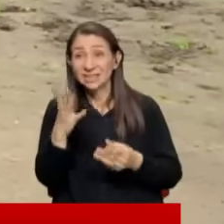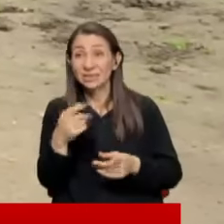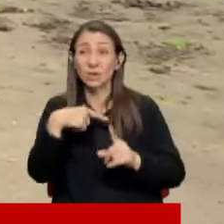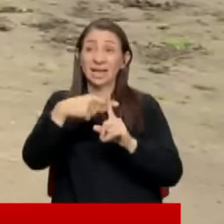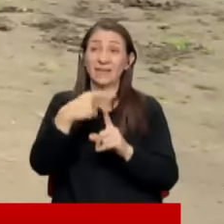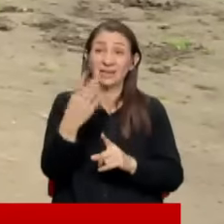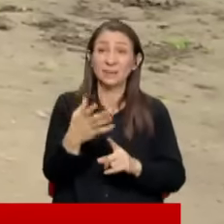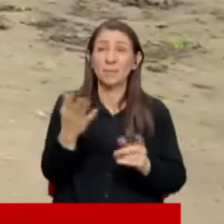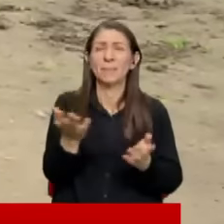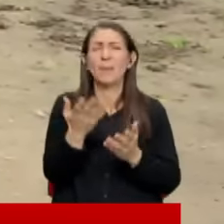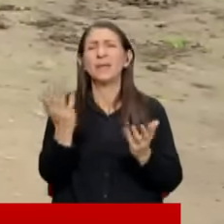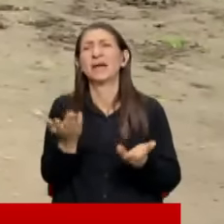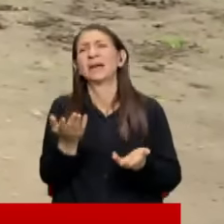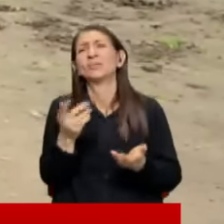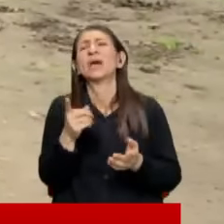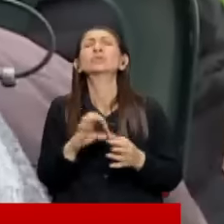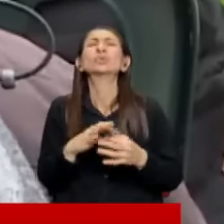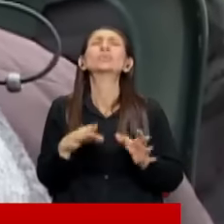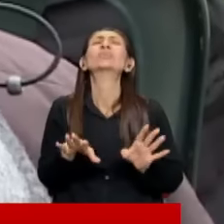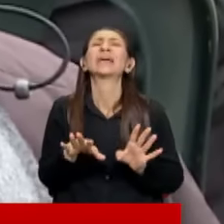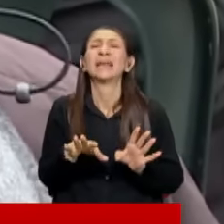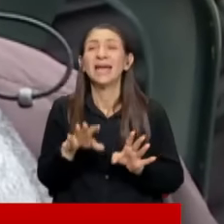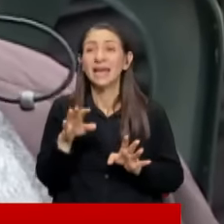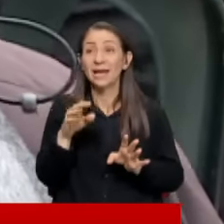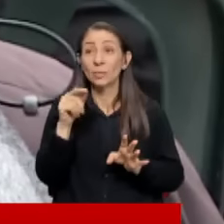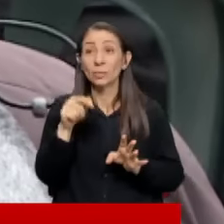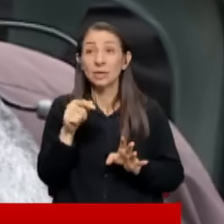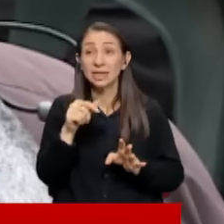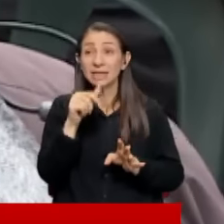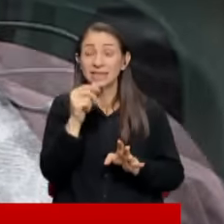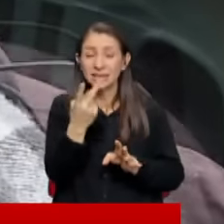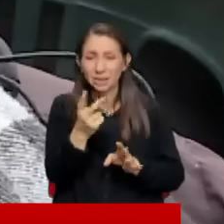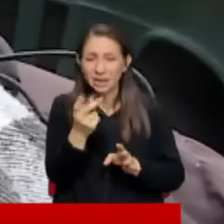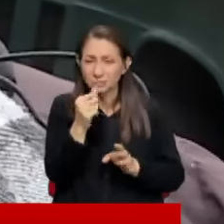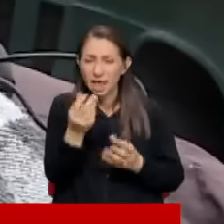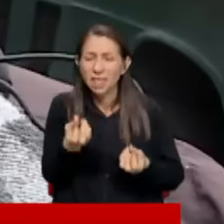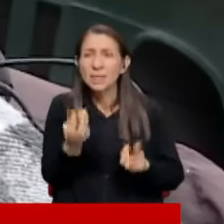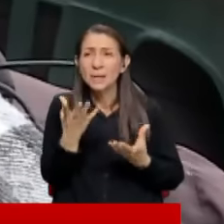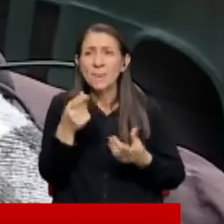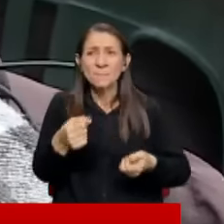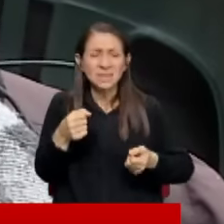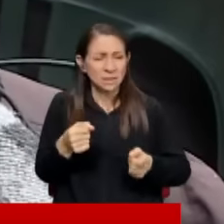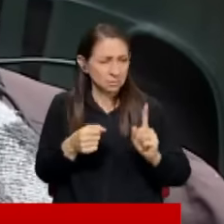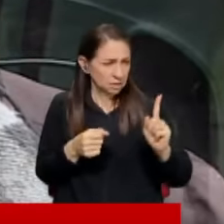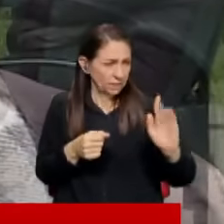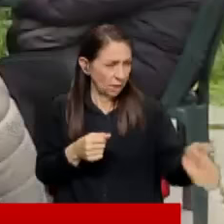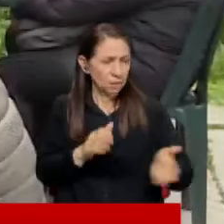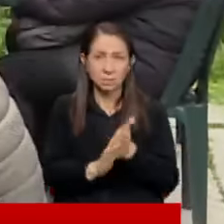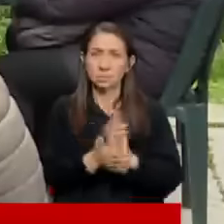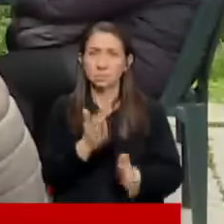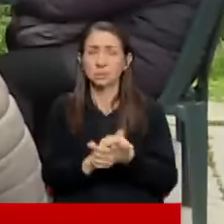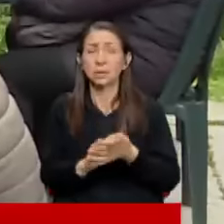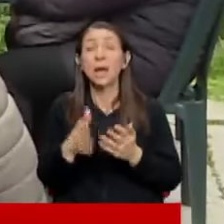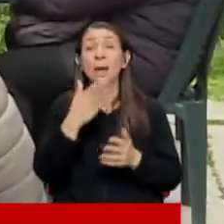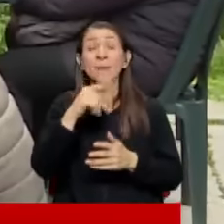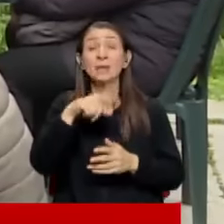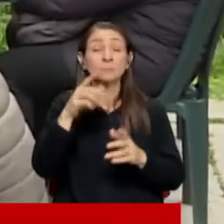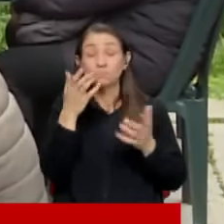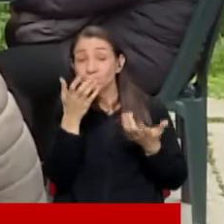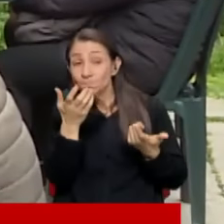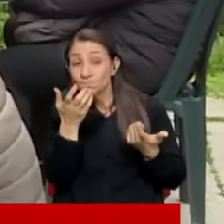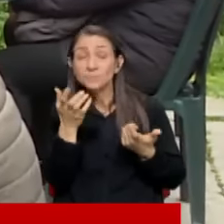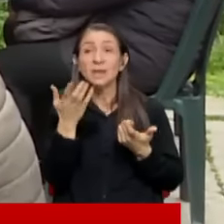ilave verdik, bilmem ne, bunlar çözüm değil. 2000 TL bugün hiçbir şeye yeterli değil. Aynen bir pazar alışverişi yaparsın o kadar. Emeklinin gözü kulağı